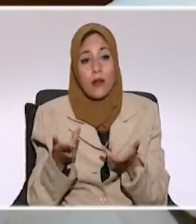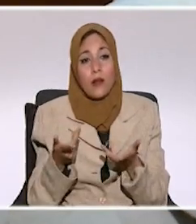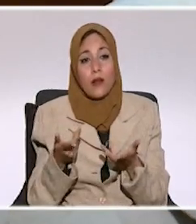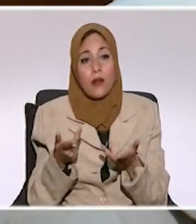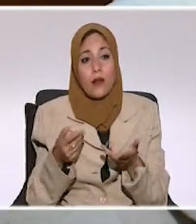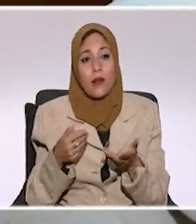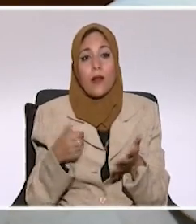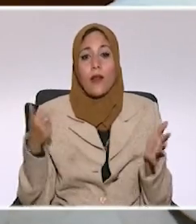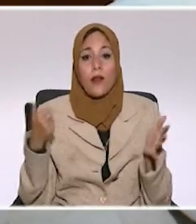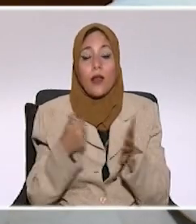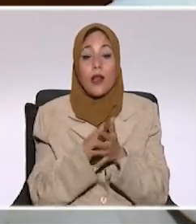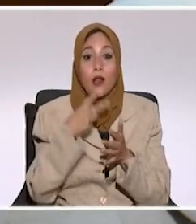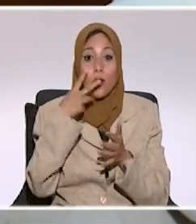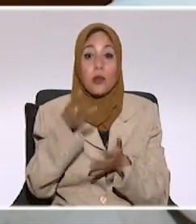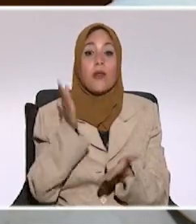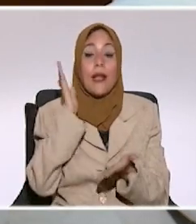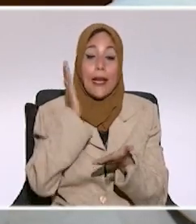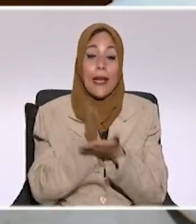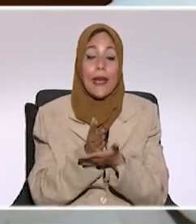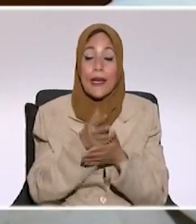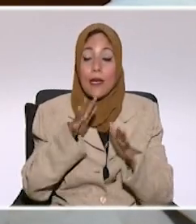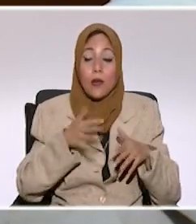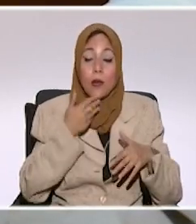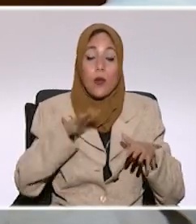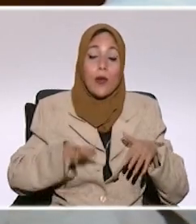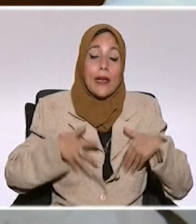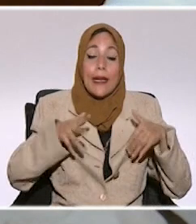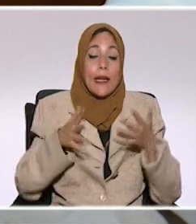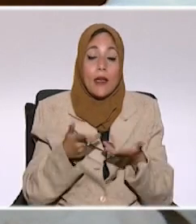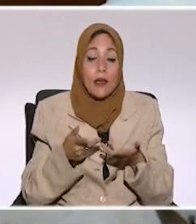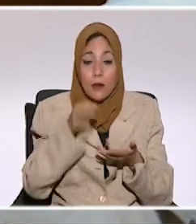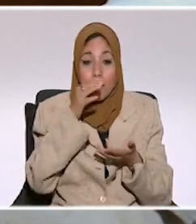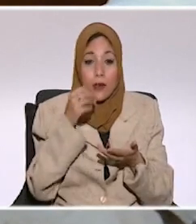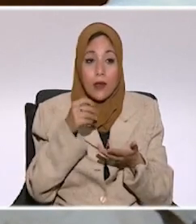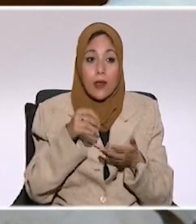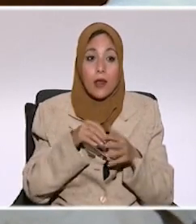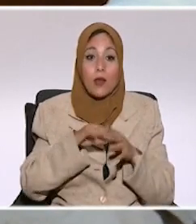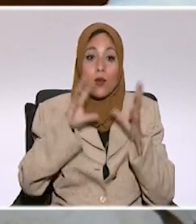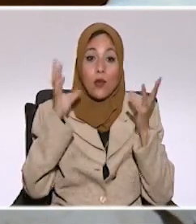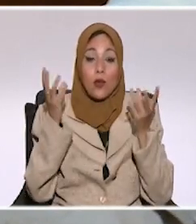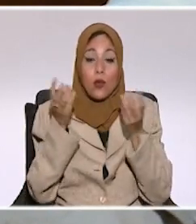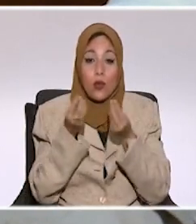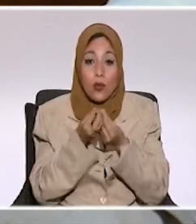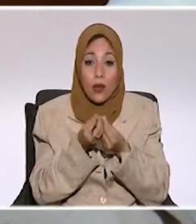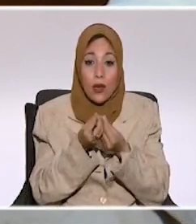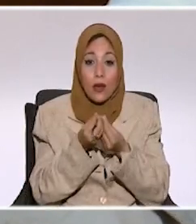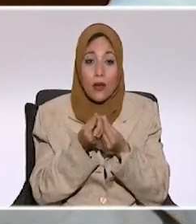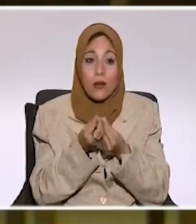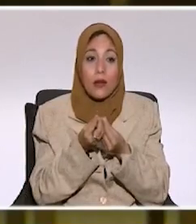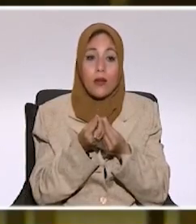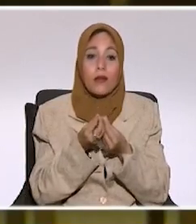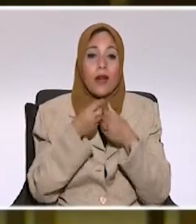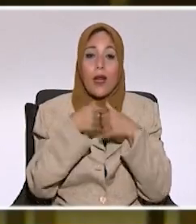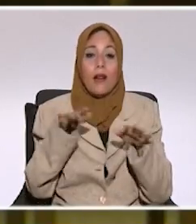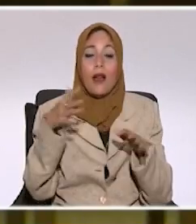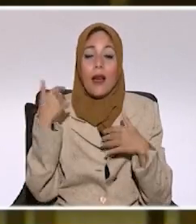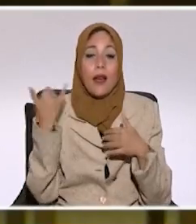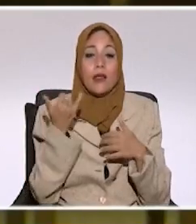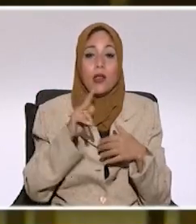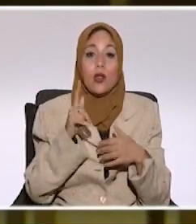ان انا ابص بقى للحقيقه يعني، اللي هي ايه؟ ان الدنيا دي ما ما ما ما لما تستاهلش، المهم